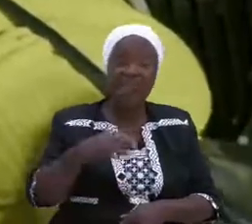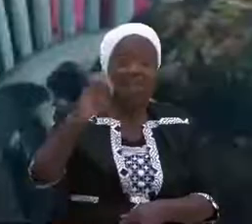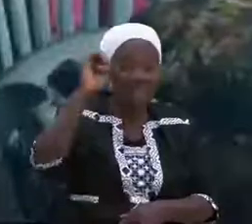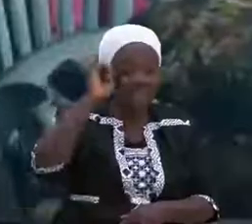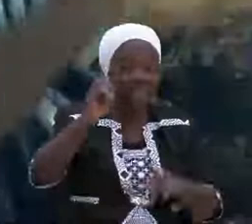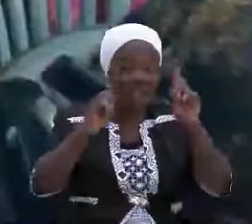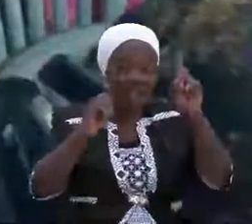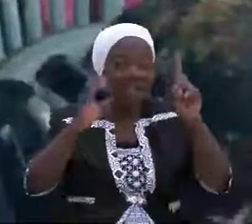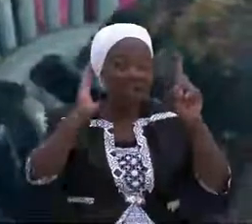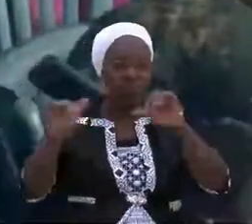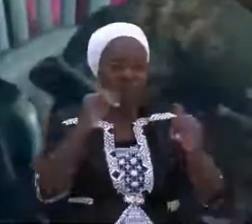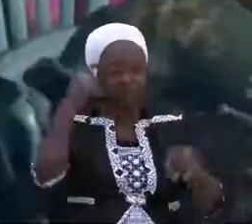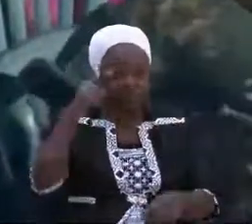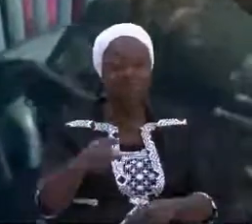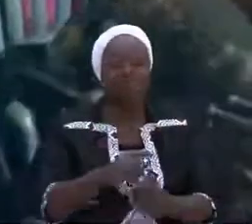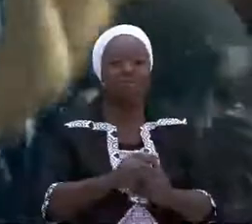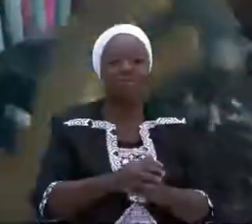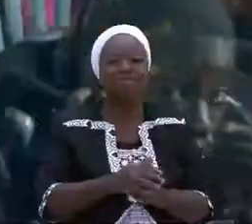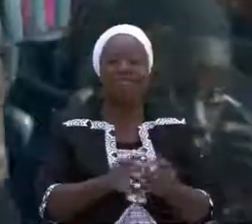toi.